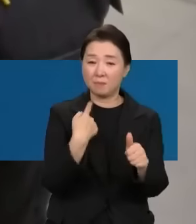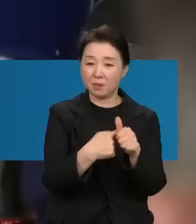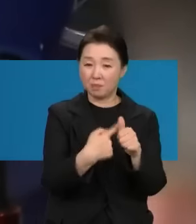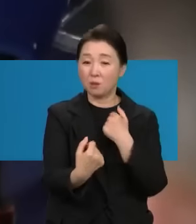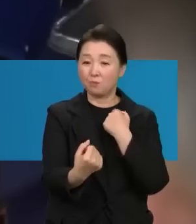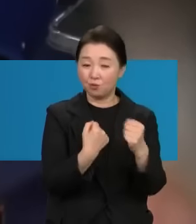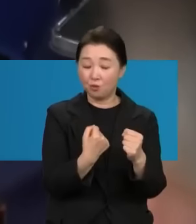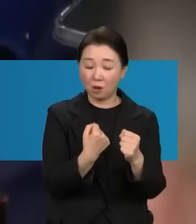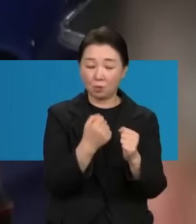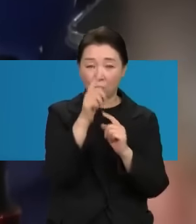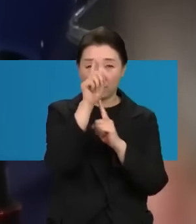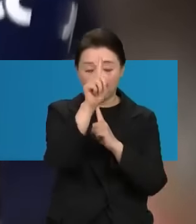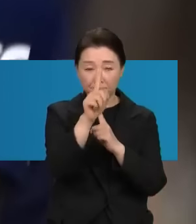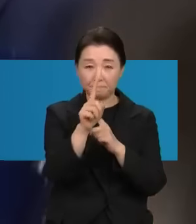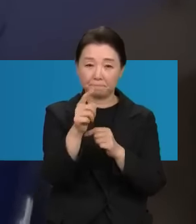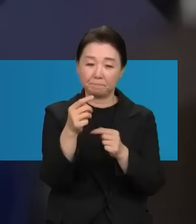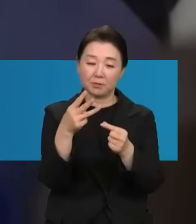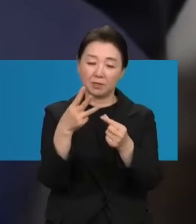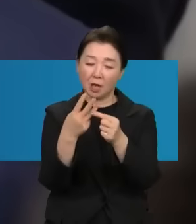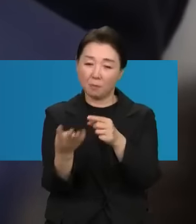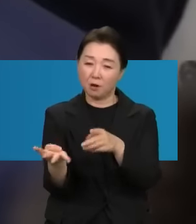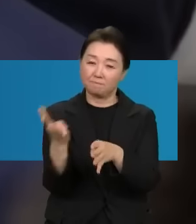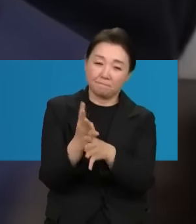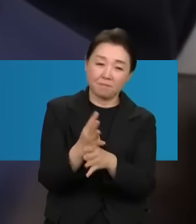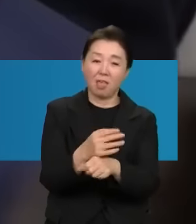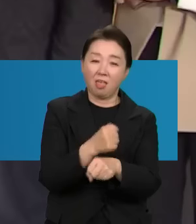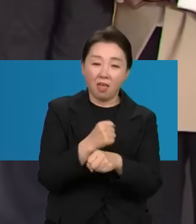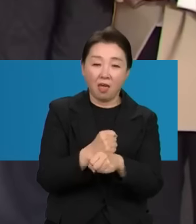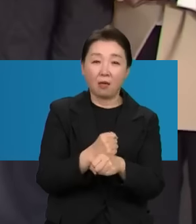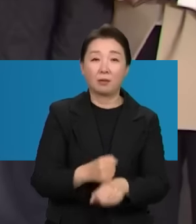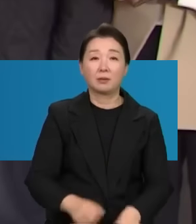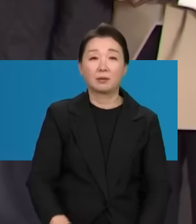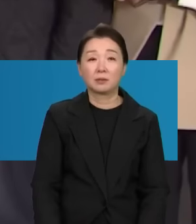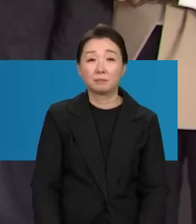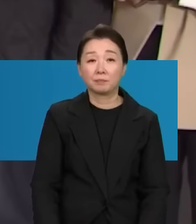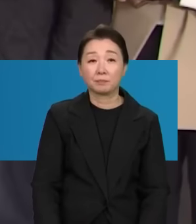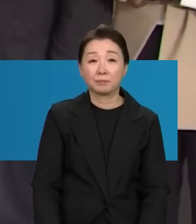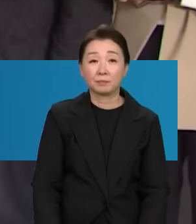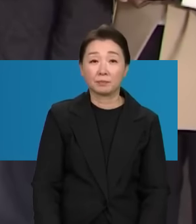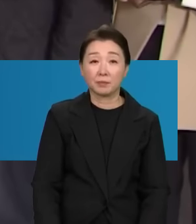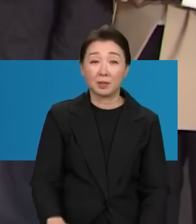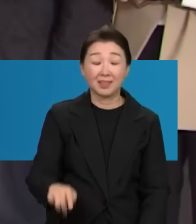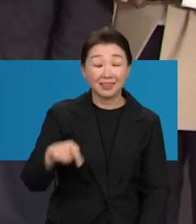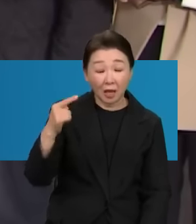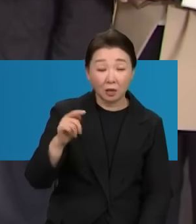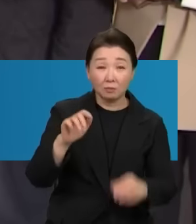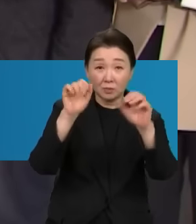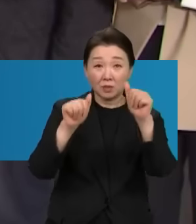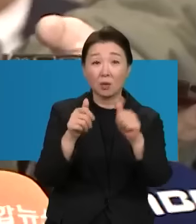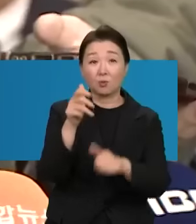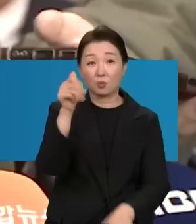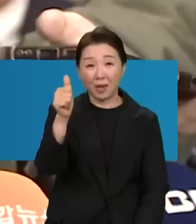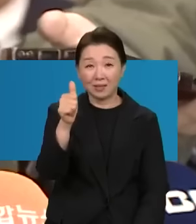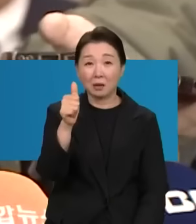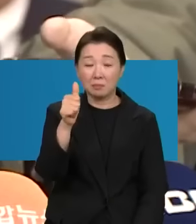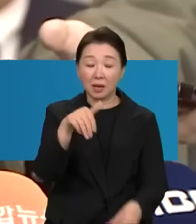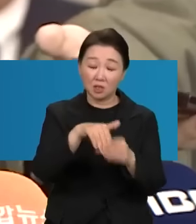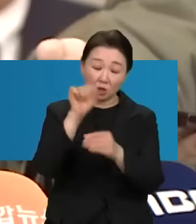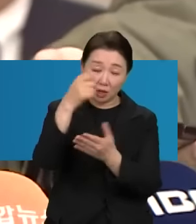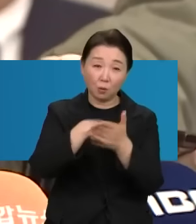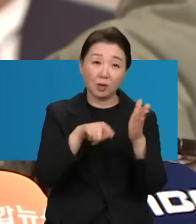이 회장은 3선 도전을 위한 절차를 밟기 시작했습니다. 차기 체육회장 선거에 나서기 위한 후보자 등록 의사